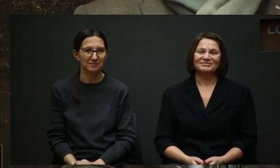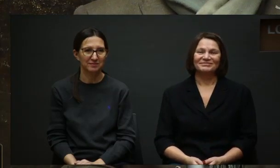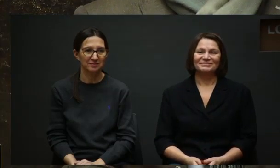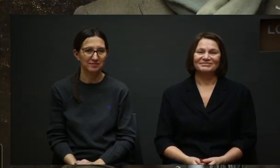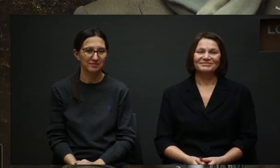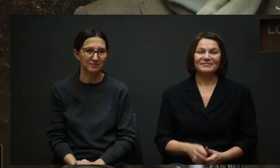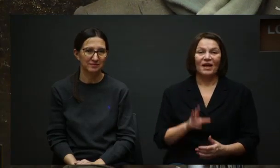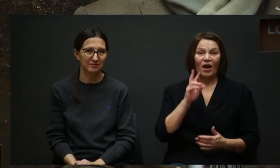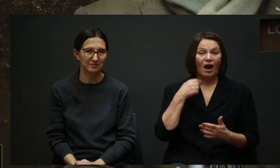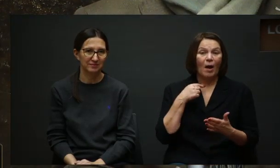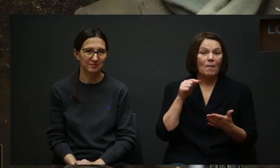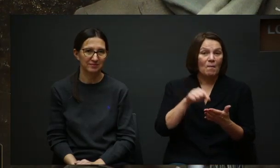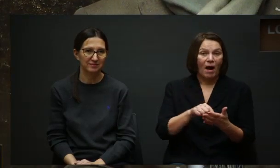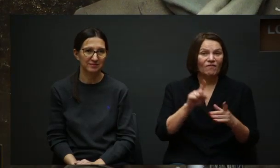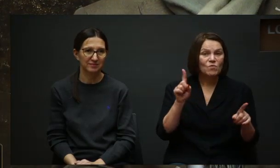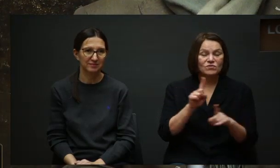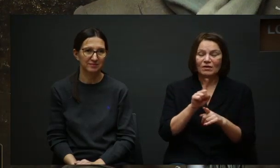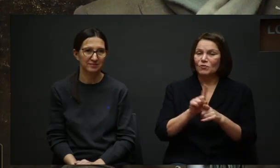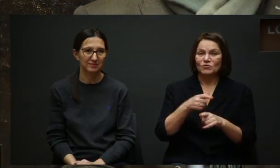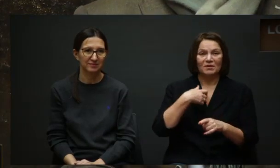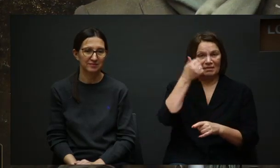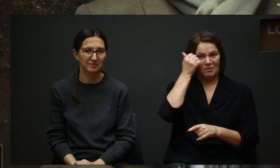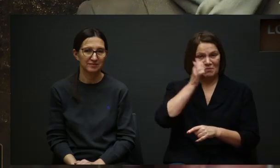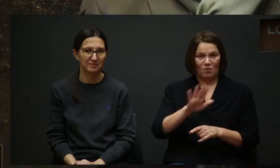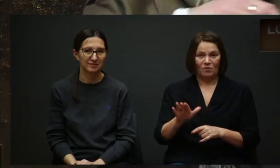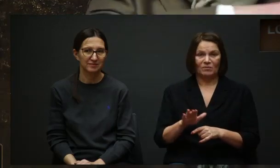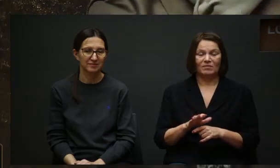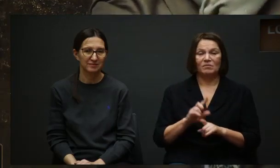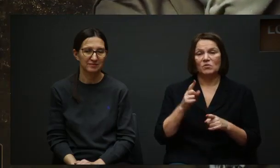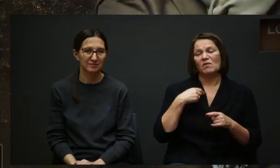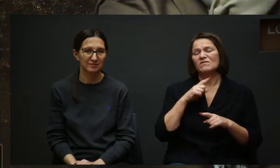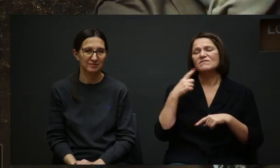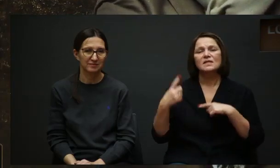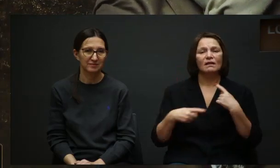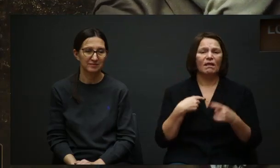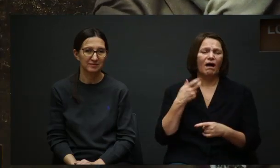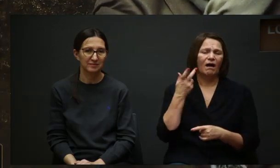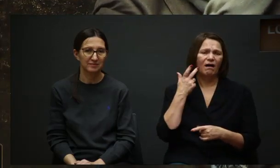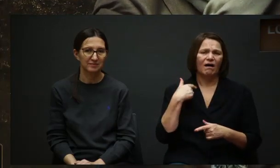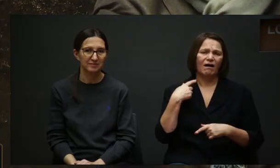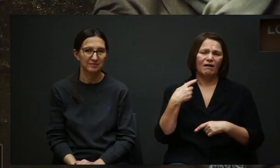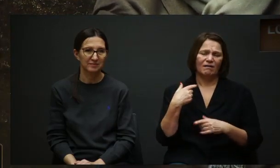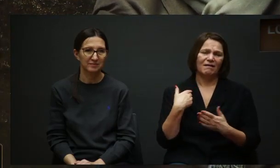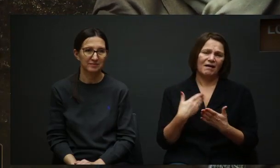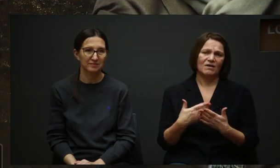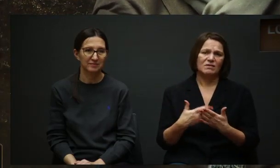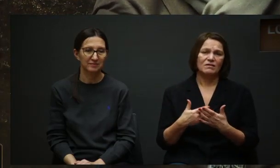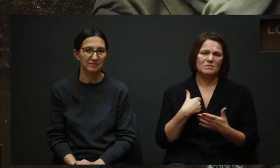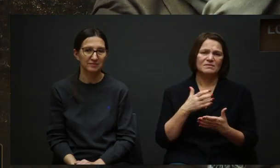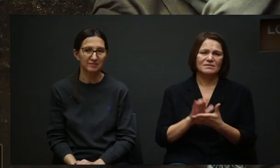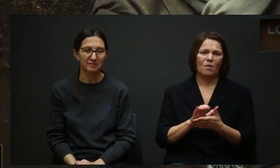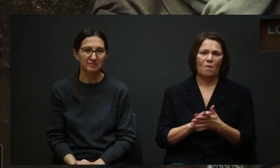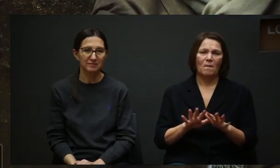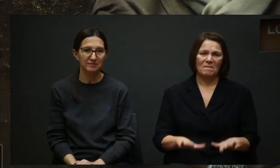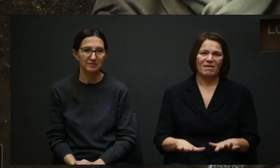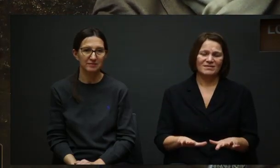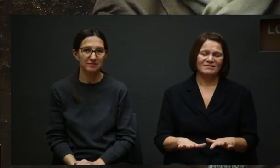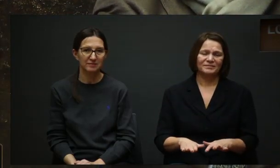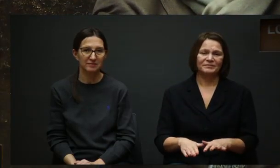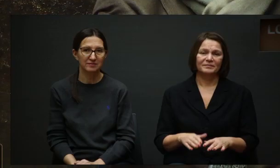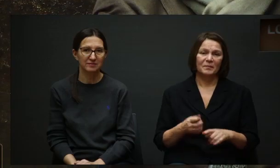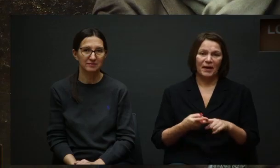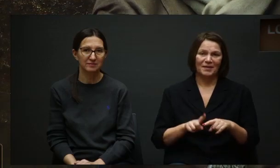И когда я попал в музей, я тоже не помню, потому что он как-то всегда казался уже мне... Ну, как бы знакомое место какое-то.